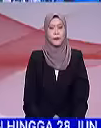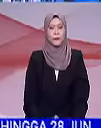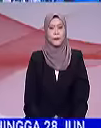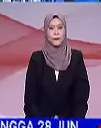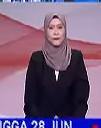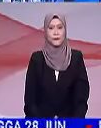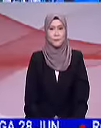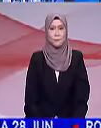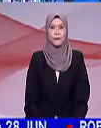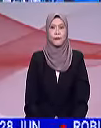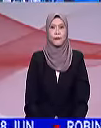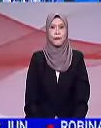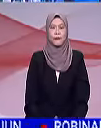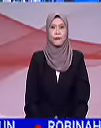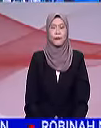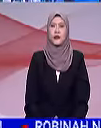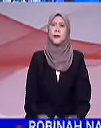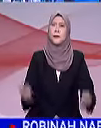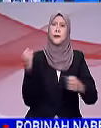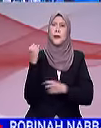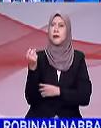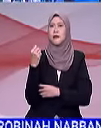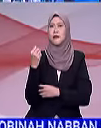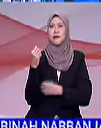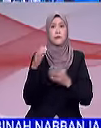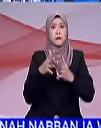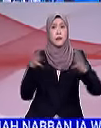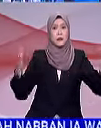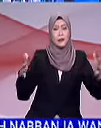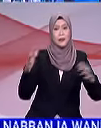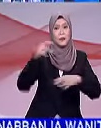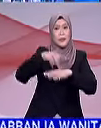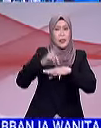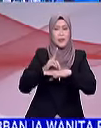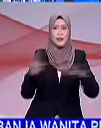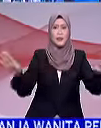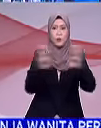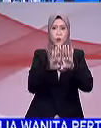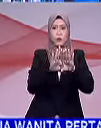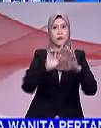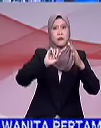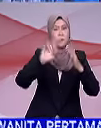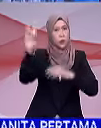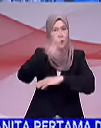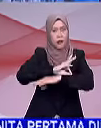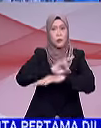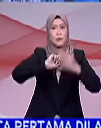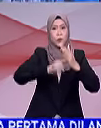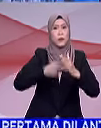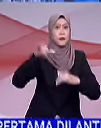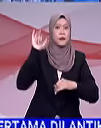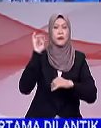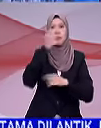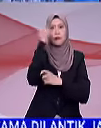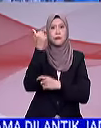di Pasar Besar awam polise diarah tutup Slamet tujuh hari bermula semalam mengikuti langkah